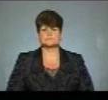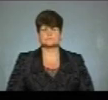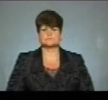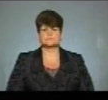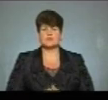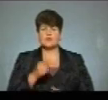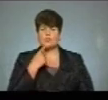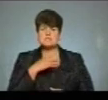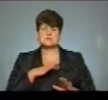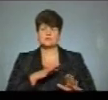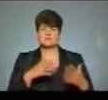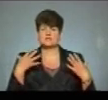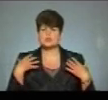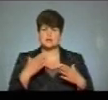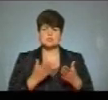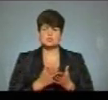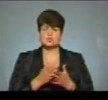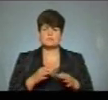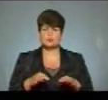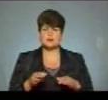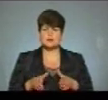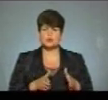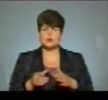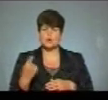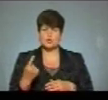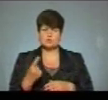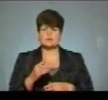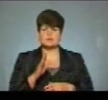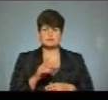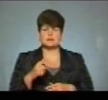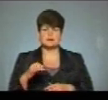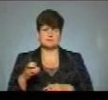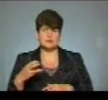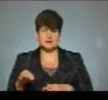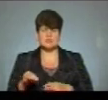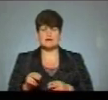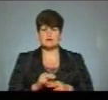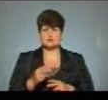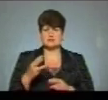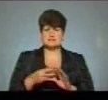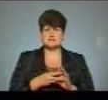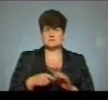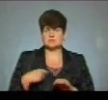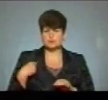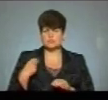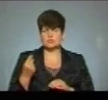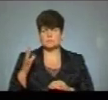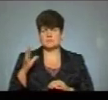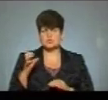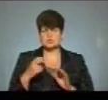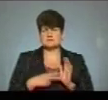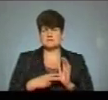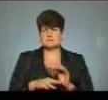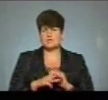За словами заступника начальника служби автомобільних доріг області Володимира Хамія, ремонт 38 кілометрів дороги коштує 570